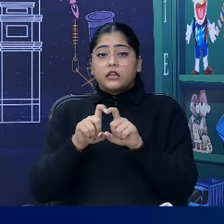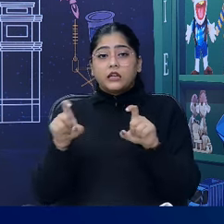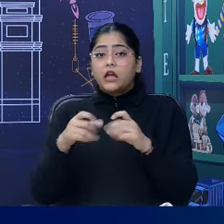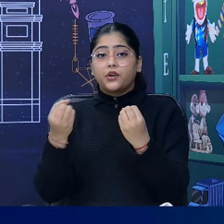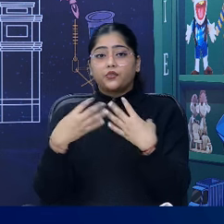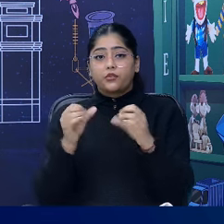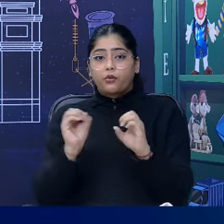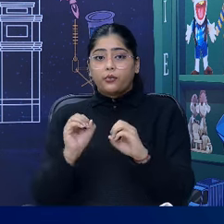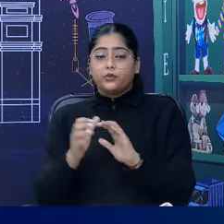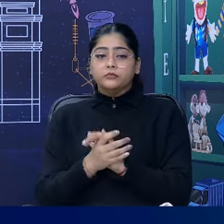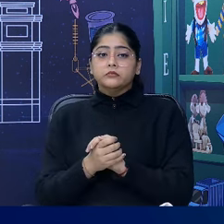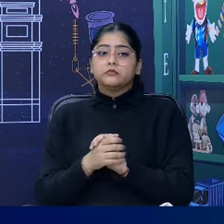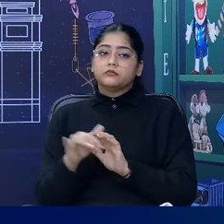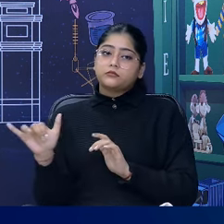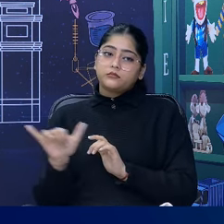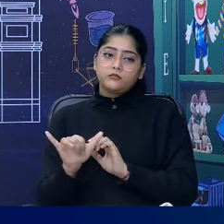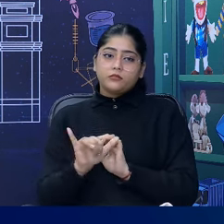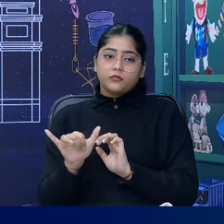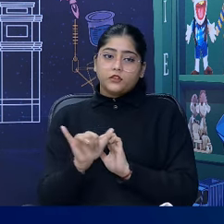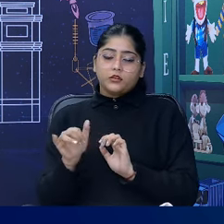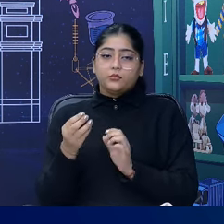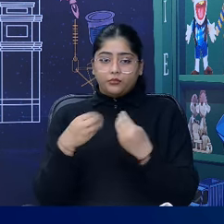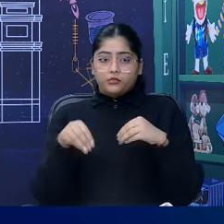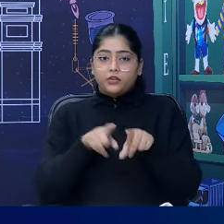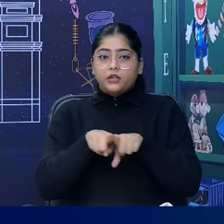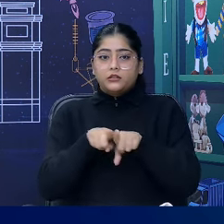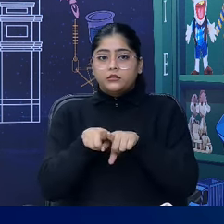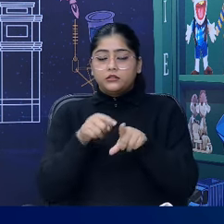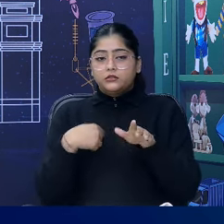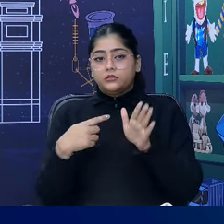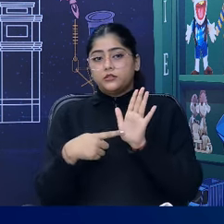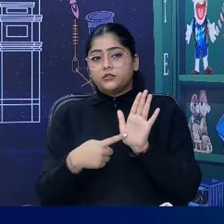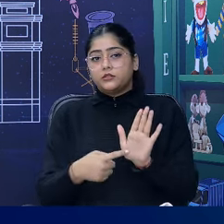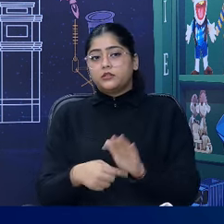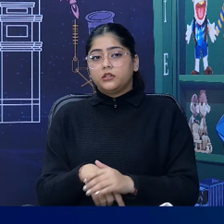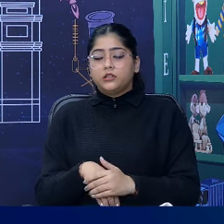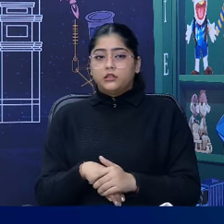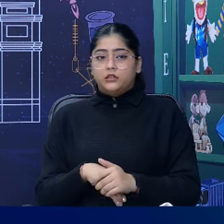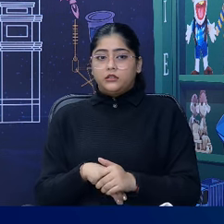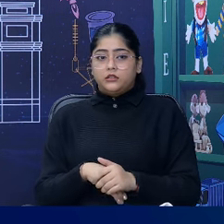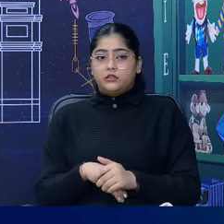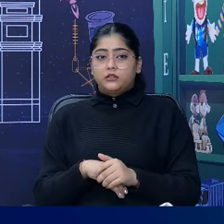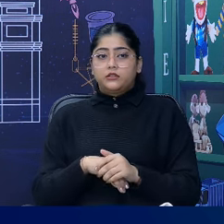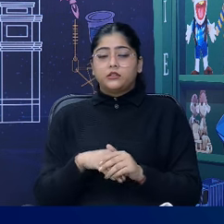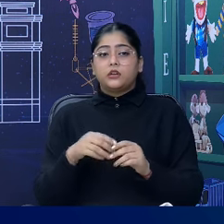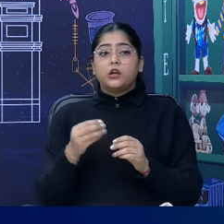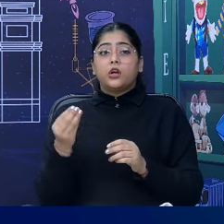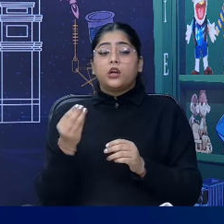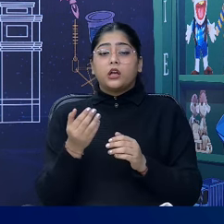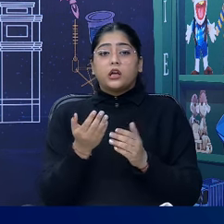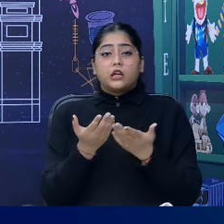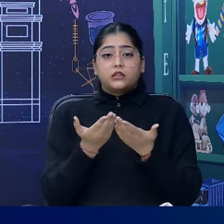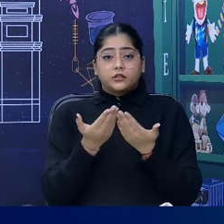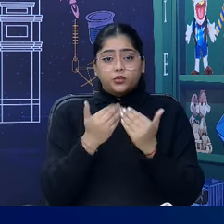गुड. लाइकवाइज लेट मी पुट वन मोर एग्जांपल. द सेट ऑफ और द कलेक्शन ऑफ इंटेलिजेंट स्टूडेंट्स